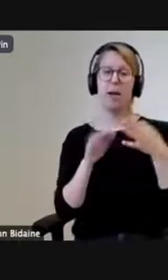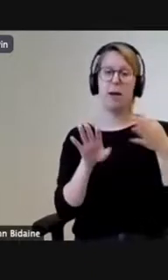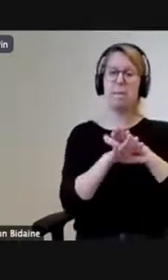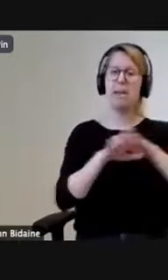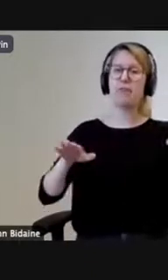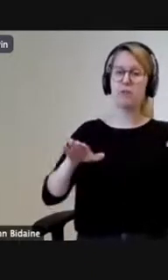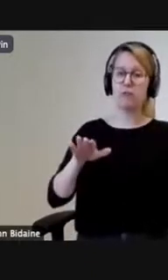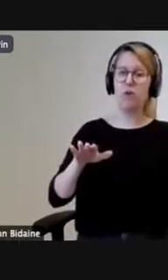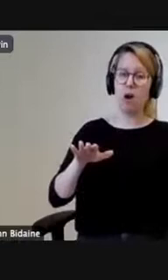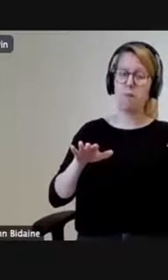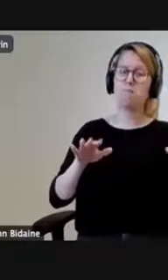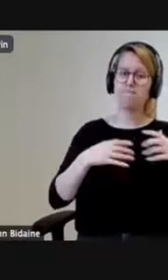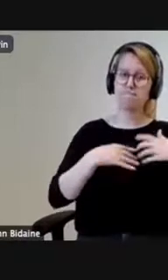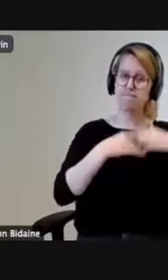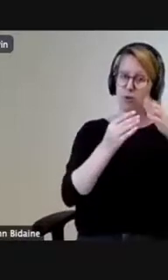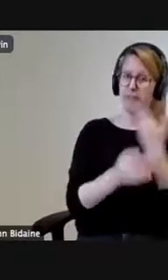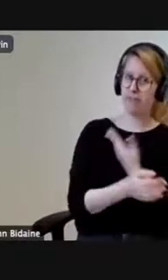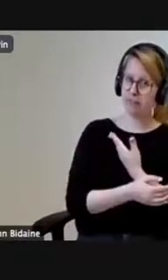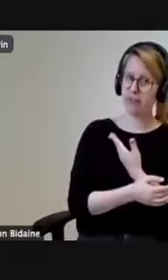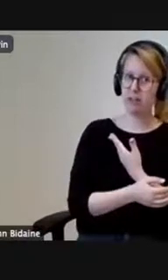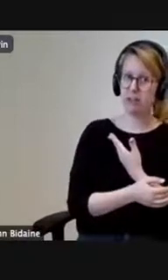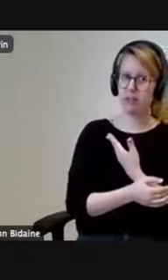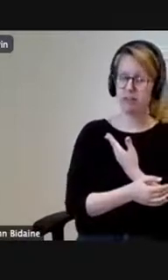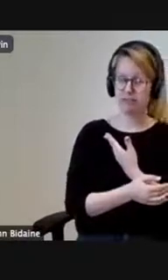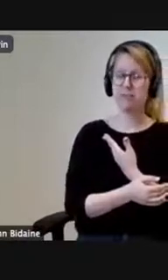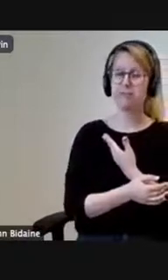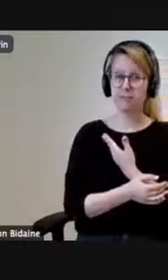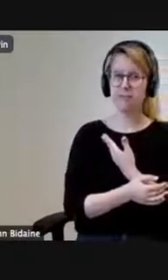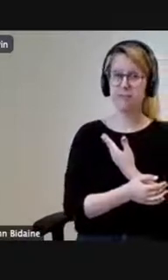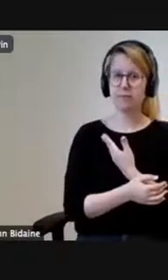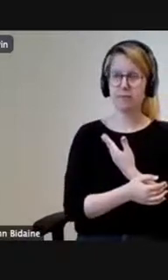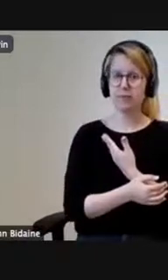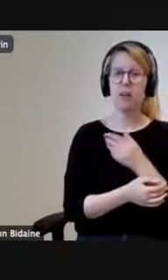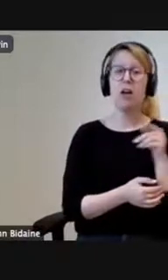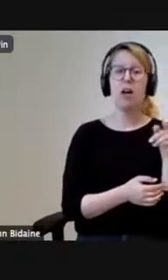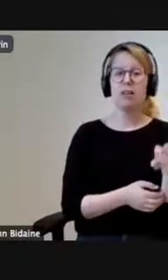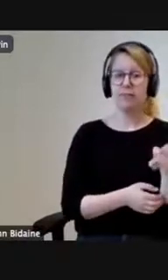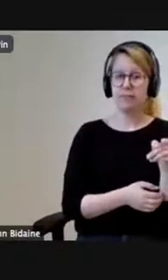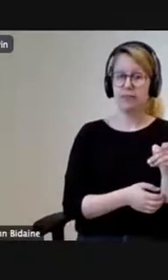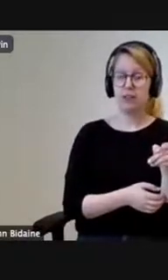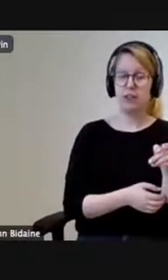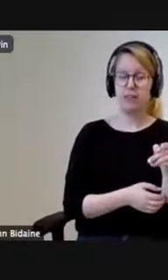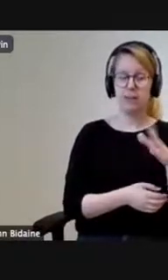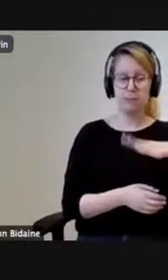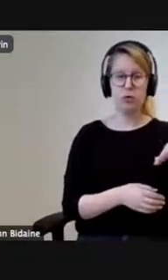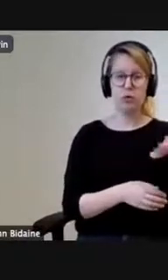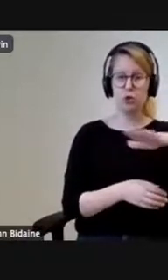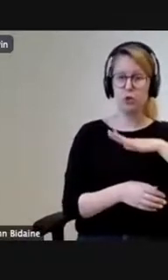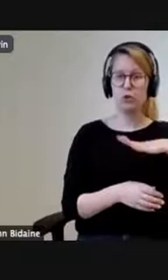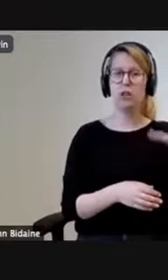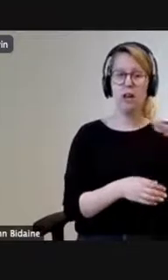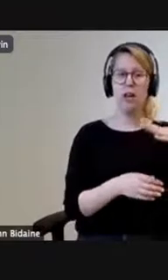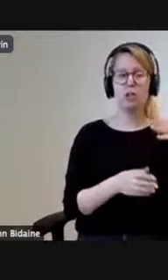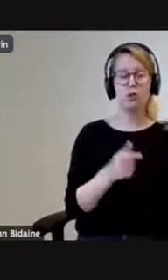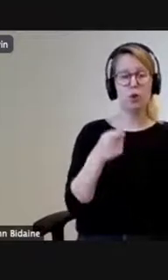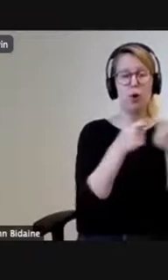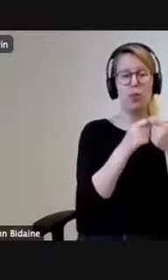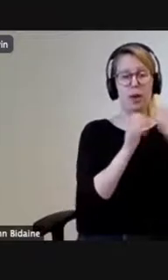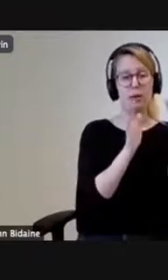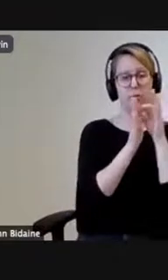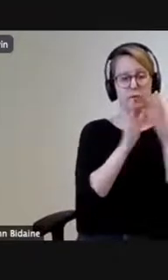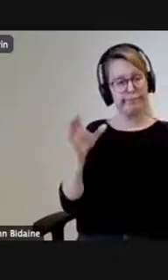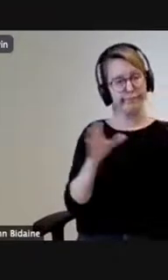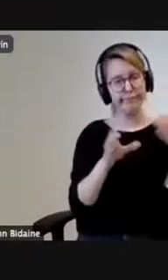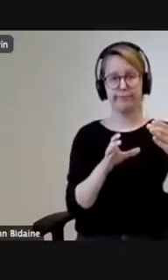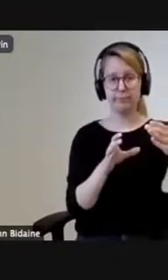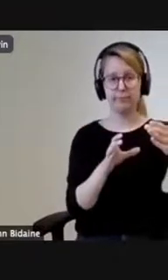qui réunira les points de contact nationaux établis au titre de la Convention des Nations Unies et bien sûr les organisations de personnes en